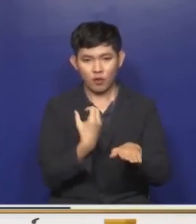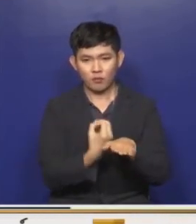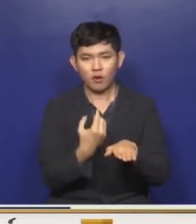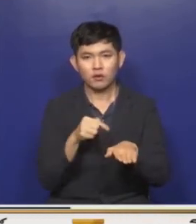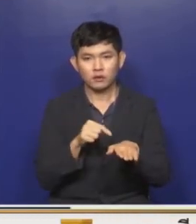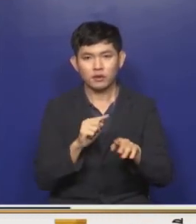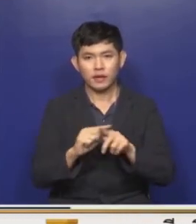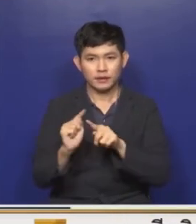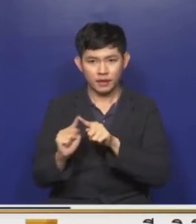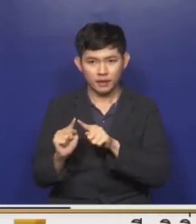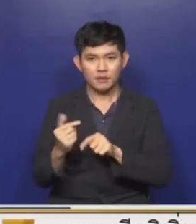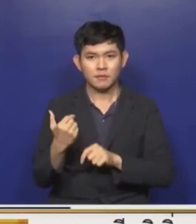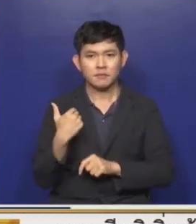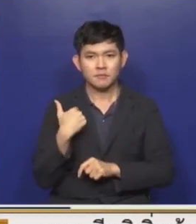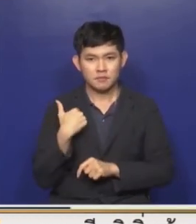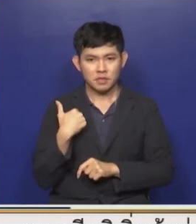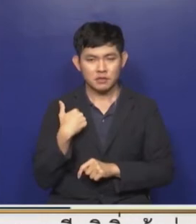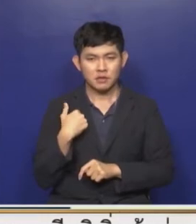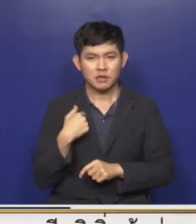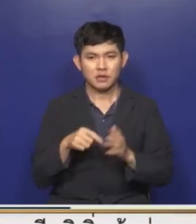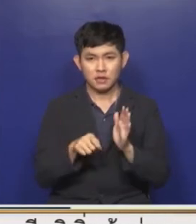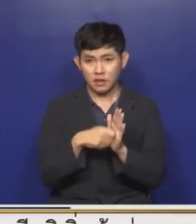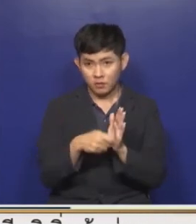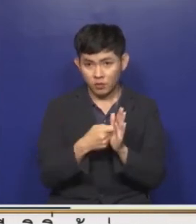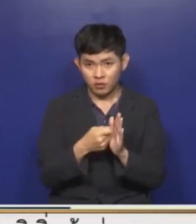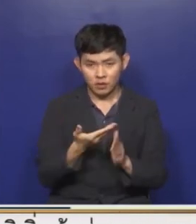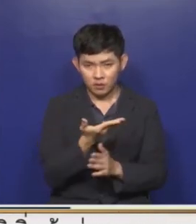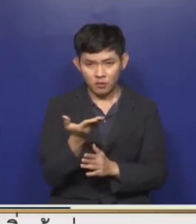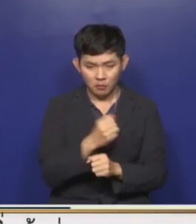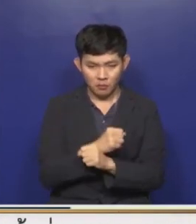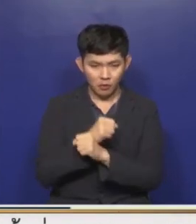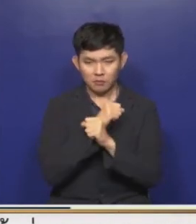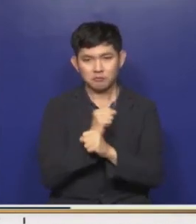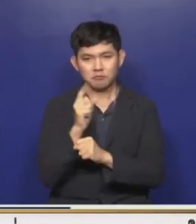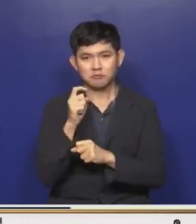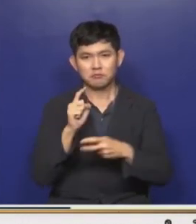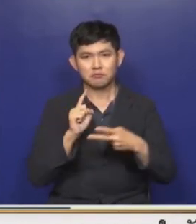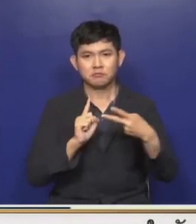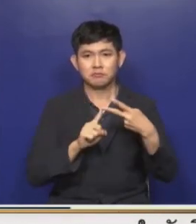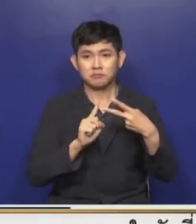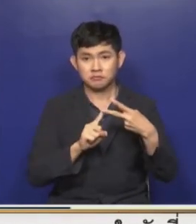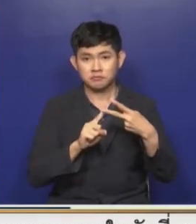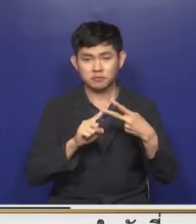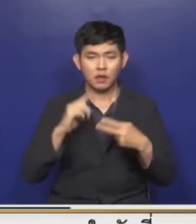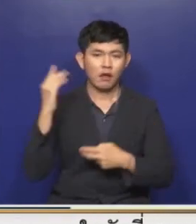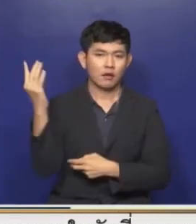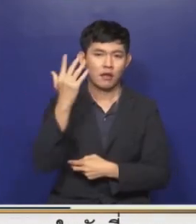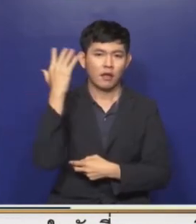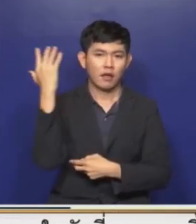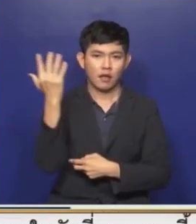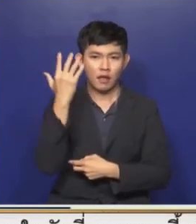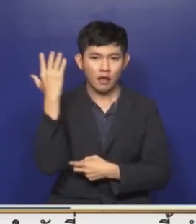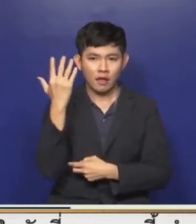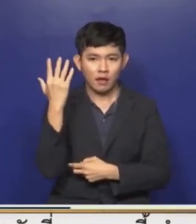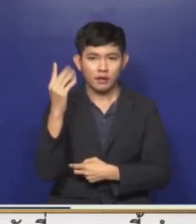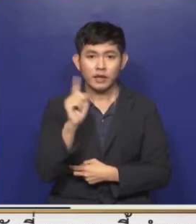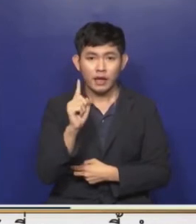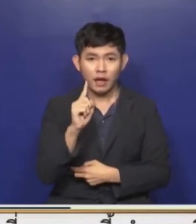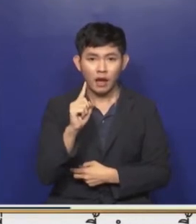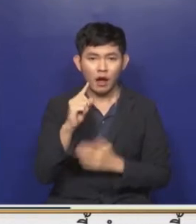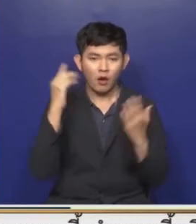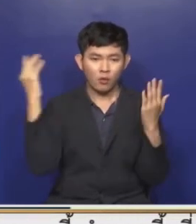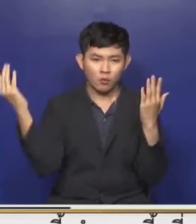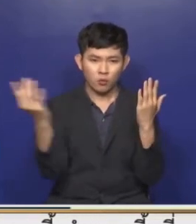ion Engineมัมอปัจัยหนึครั ท่ประทานที่เราไม่สามารถควภมิได้ก็คือสภาวะอากาศ การพัดผ่านของลม